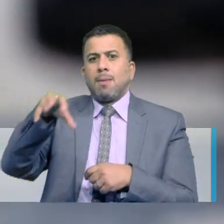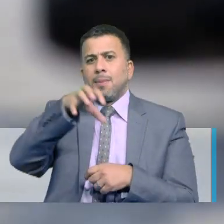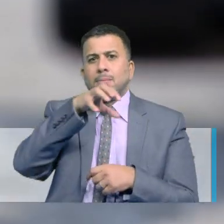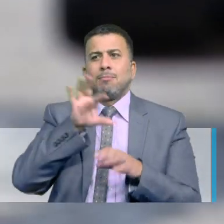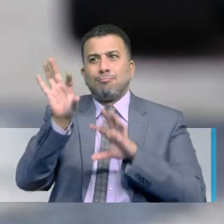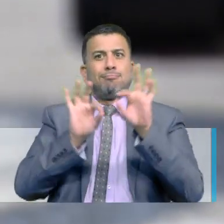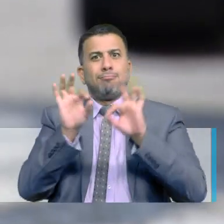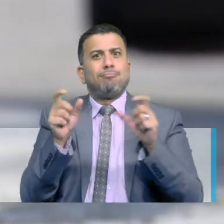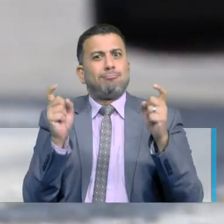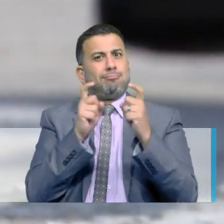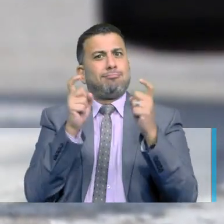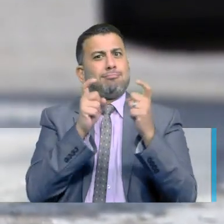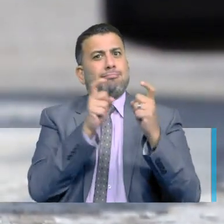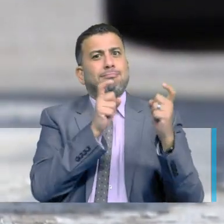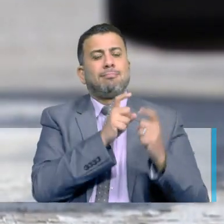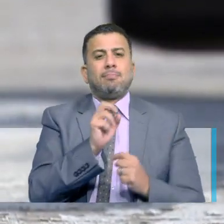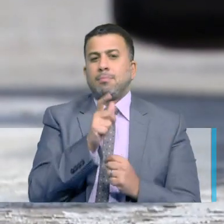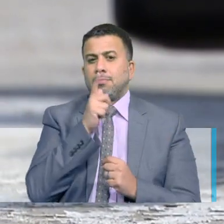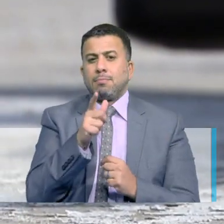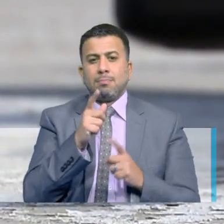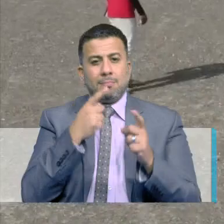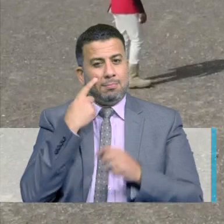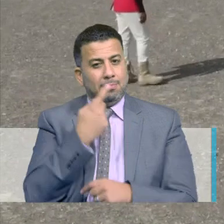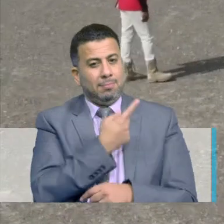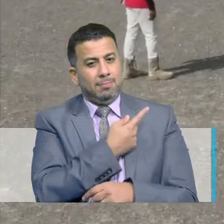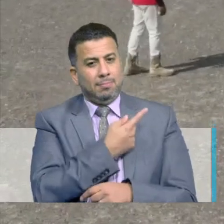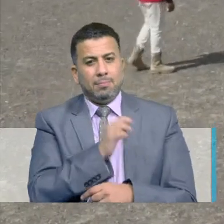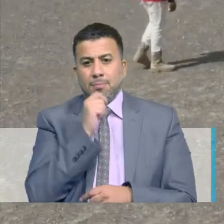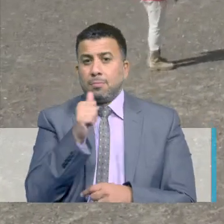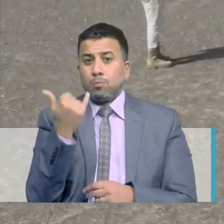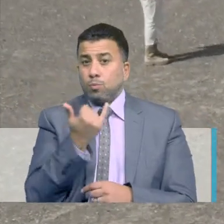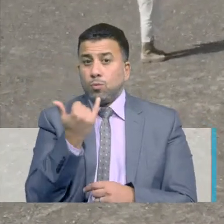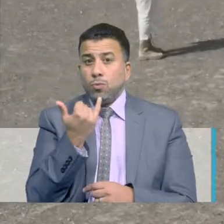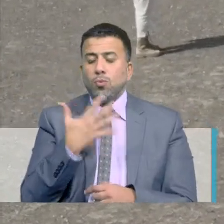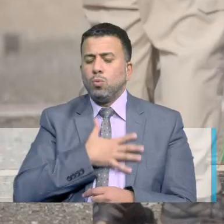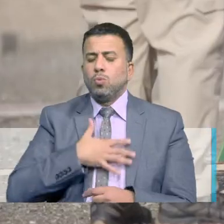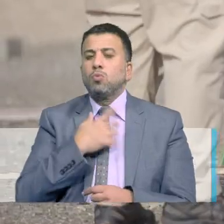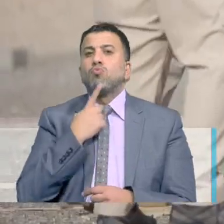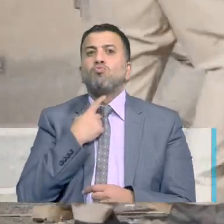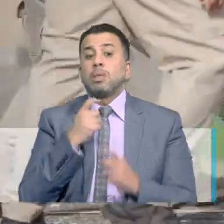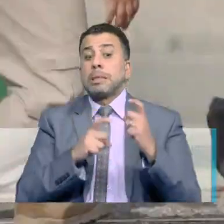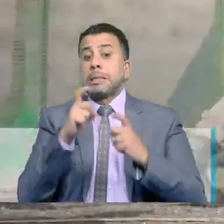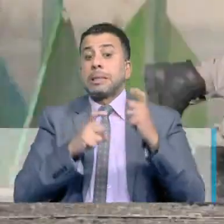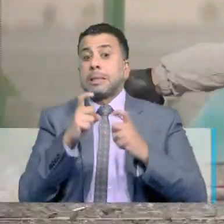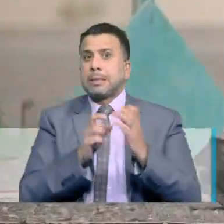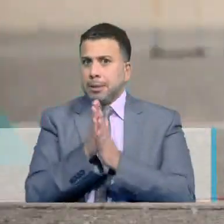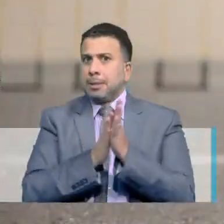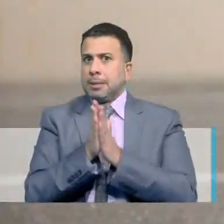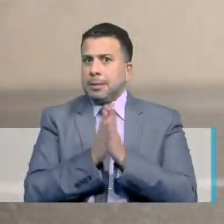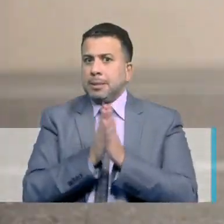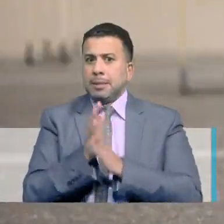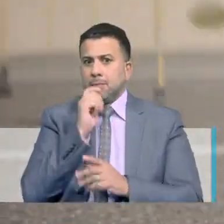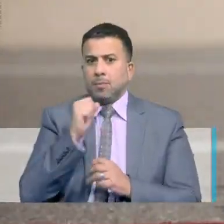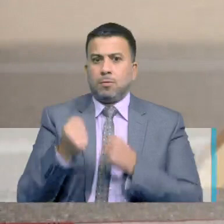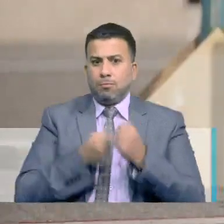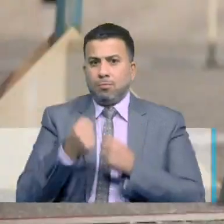الباقيه وفي كل عام تختلف واشكال الرمايه بهدف بث روح التنافسي لدى الروما لتعزز مهاراتهم